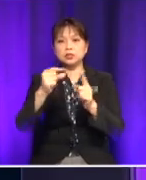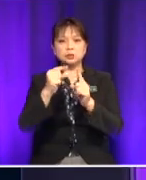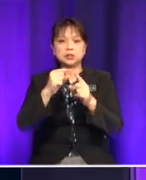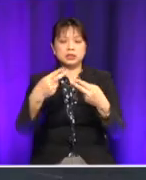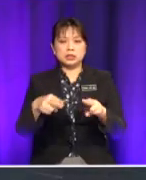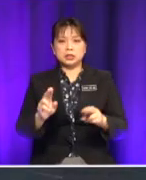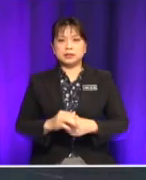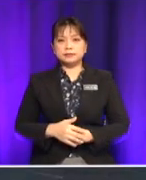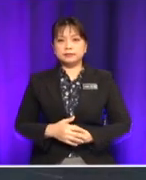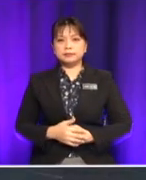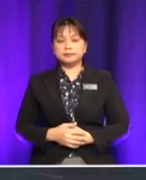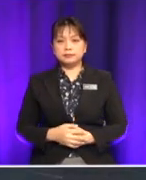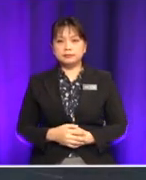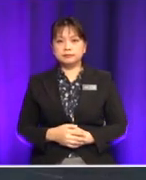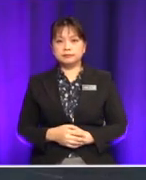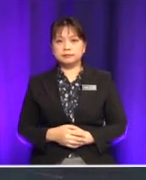lagi